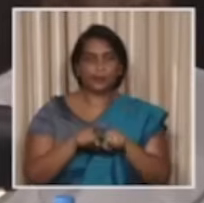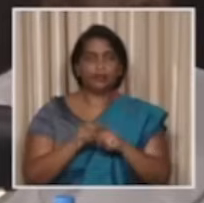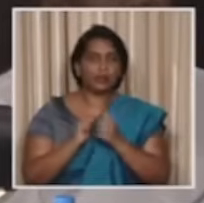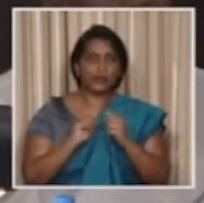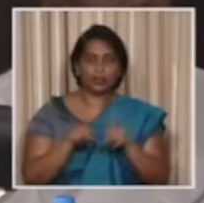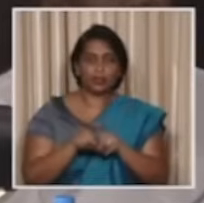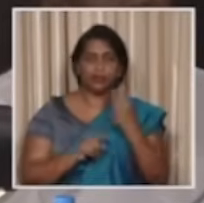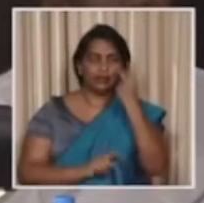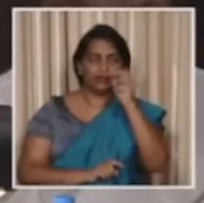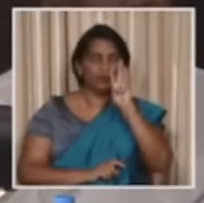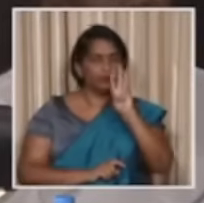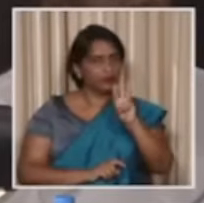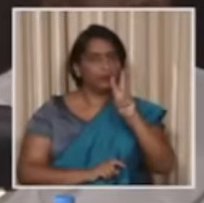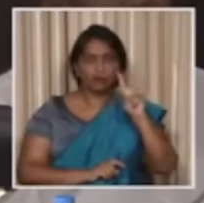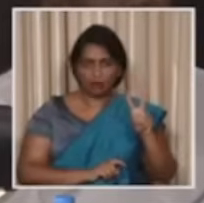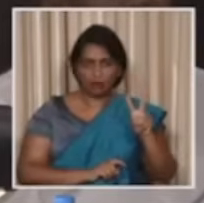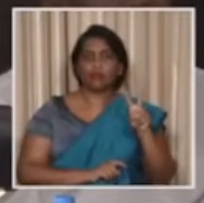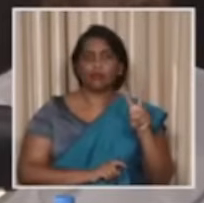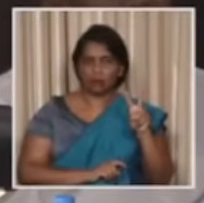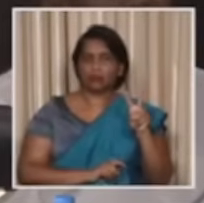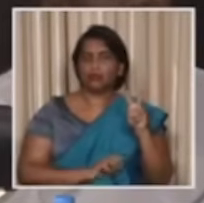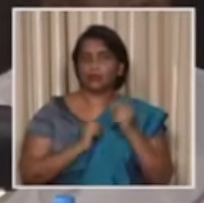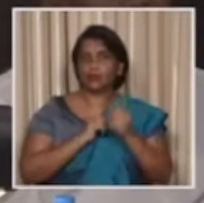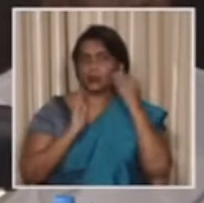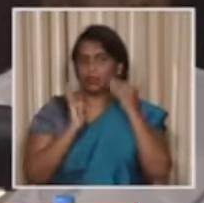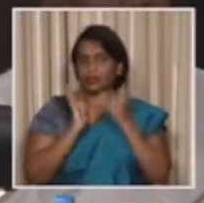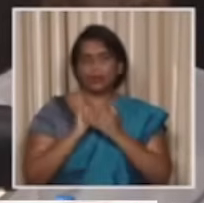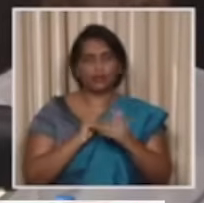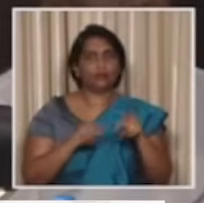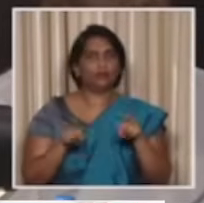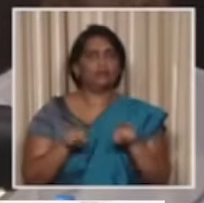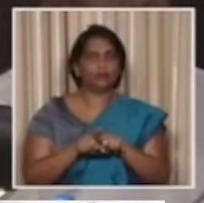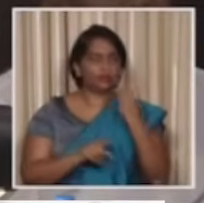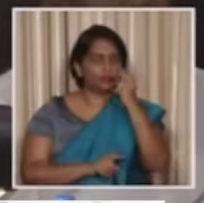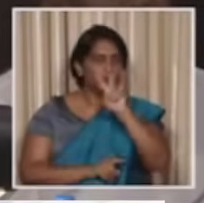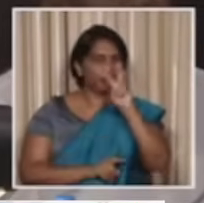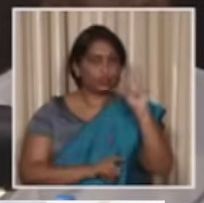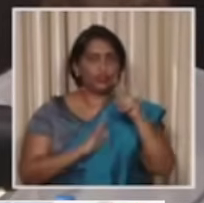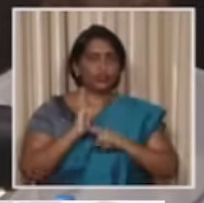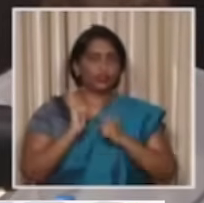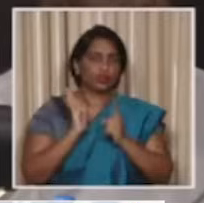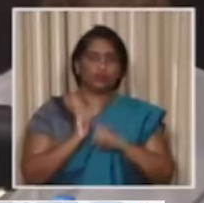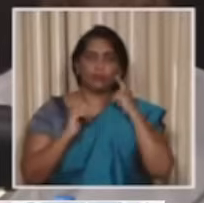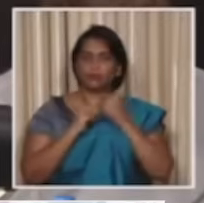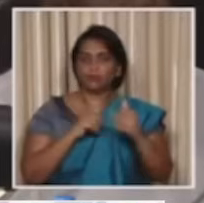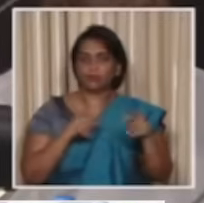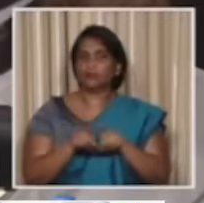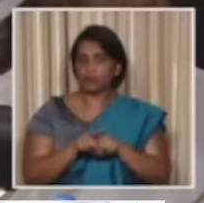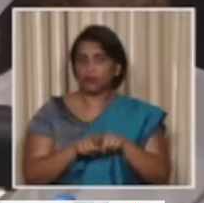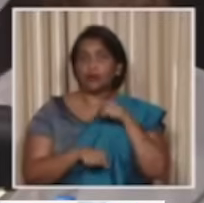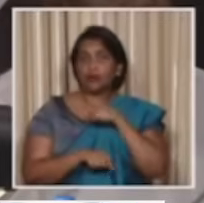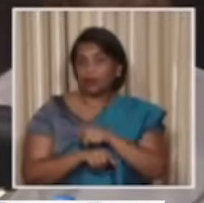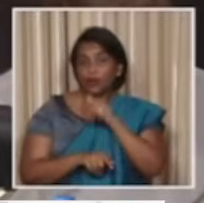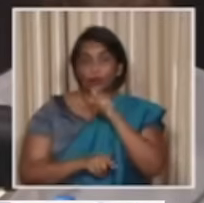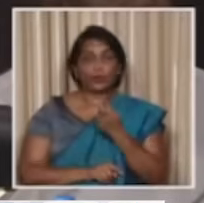दिदास तीस्ते के जूली माह से खाल पीरने बैंडुम घरे आती है ना एक निकुट करे दिदास विसी देके जुलाई माह से पाले भी नहीं था एक मोहनत